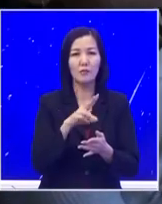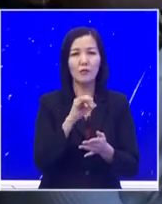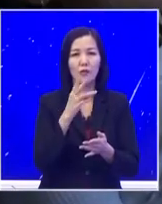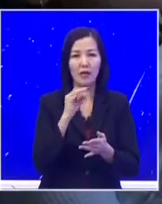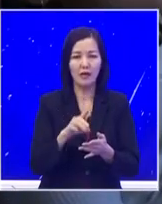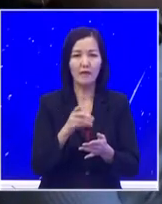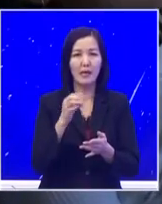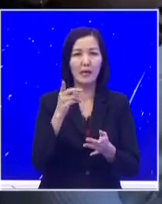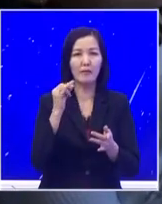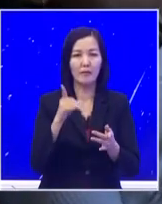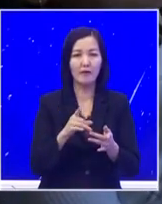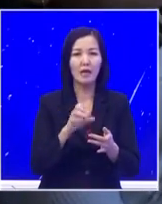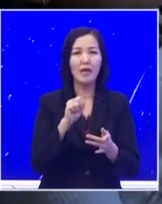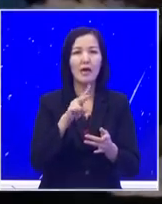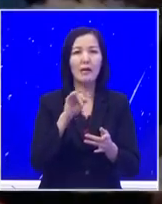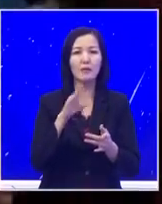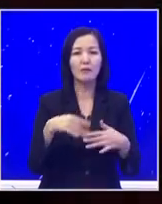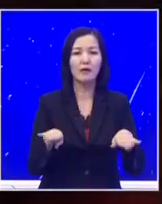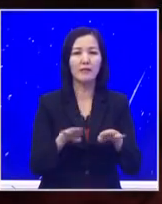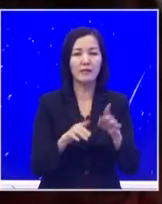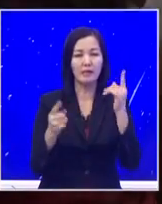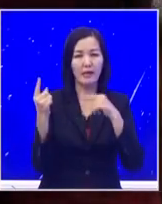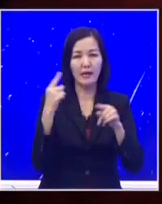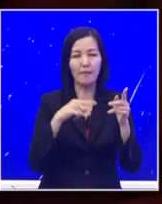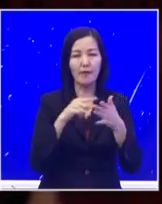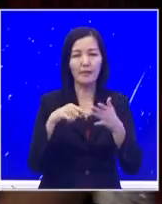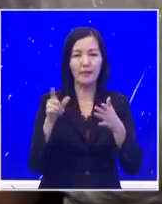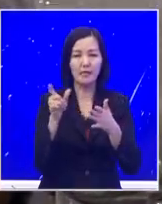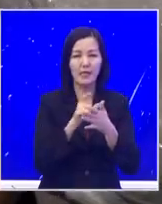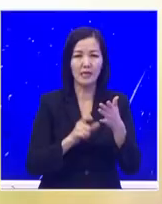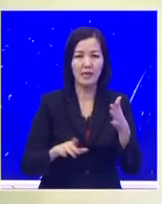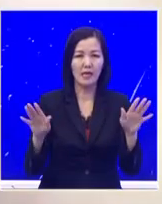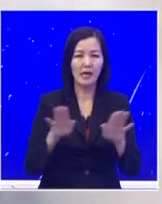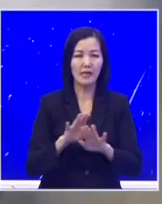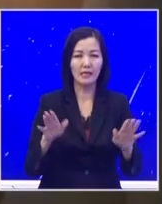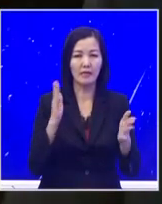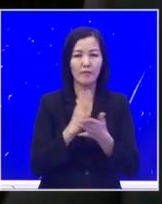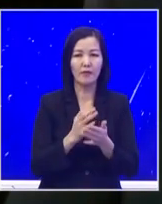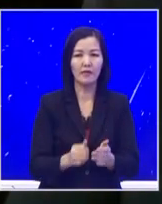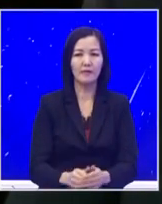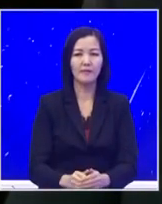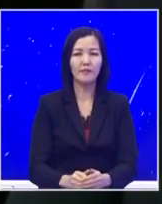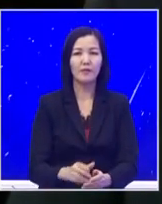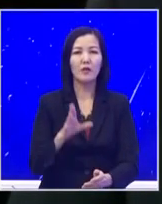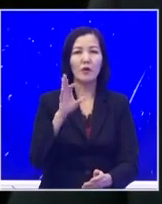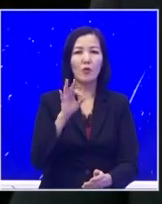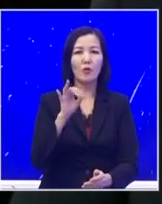Әшір Молдағайынып, Мұратхан Егінбайып пен Әли Алпысбайып сынды композиторлардыкі. Аян Оралбайды танығалы